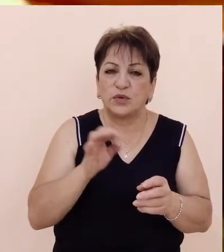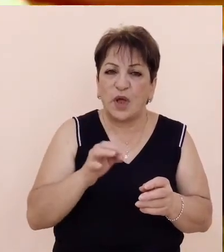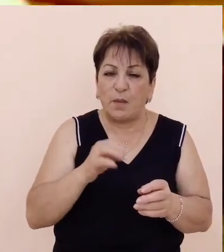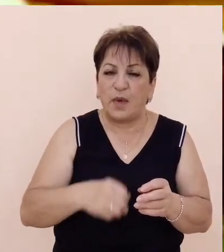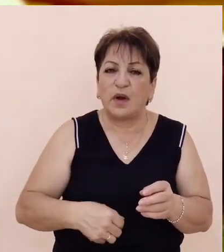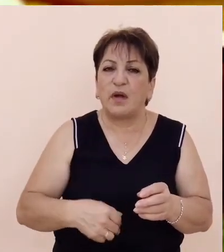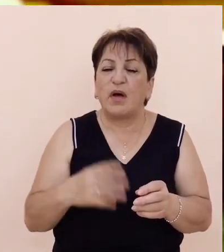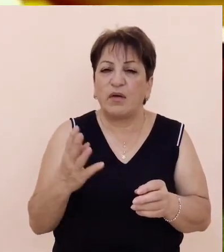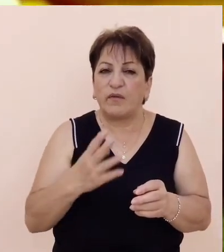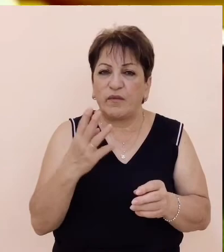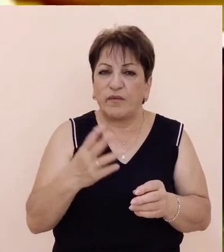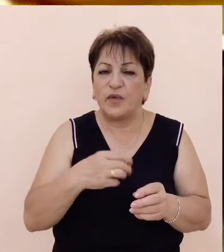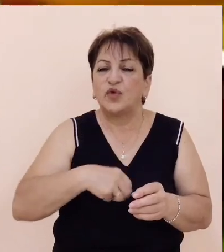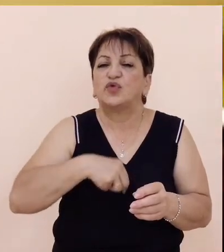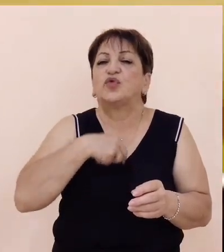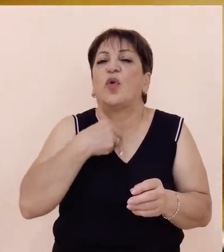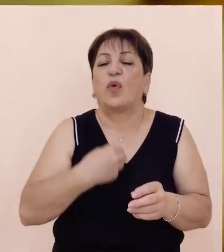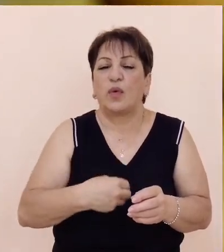հղին։